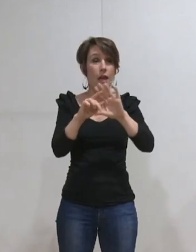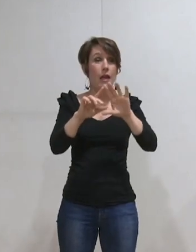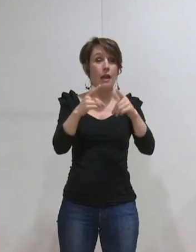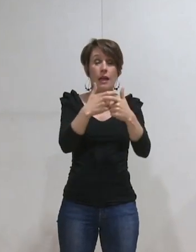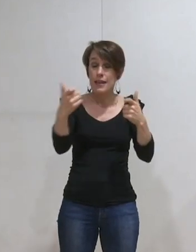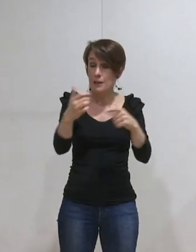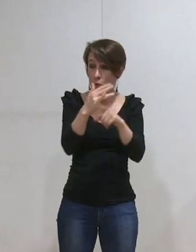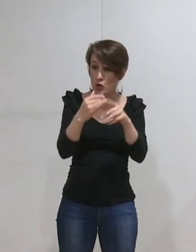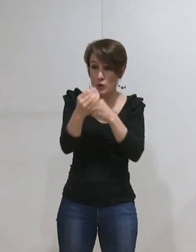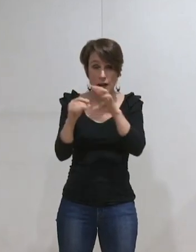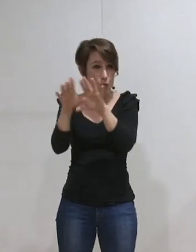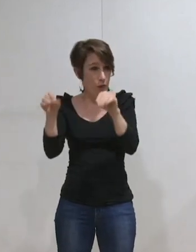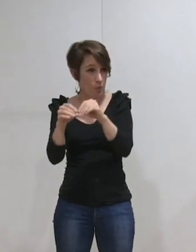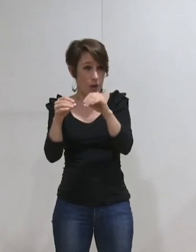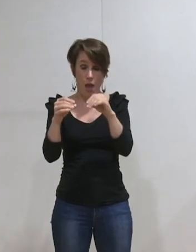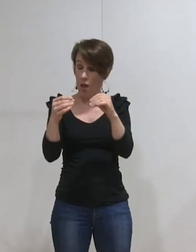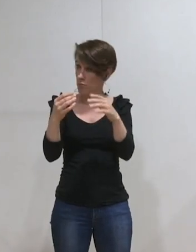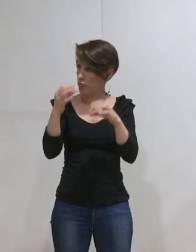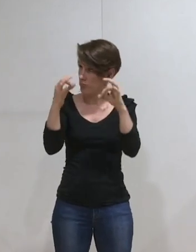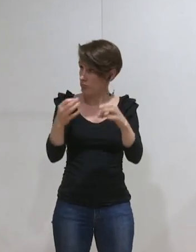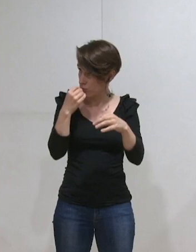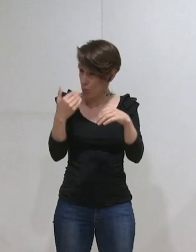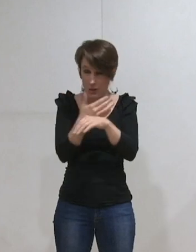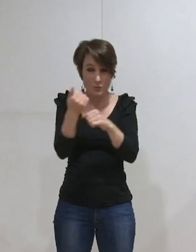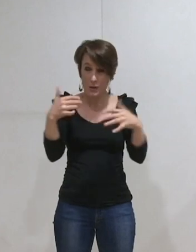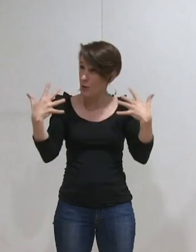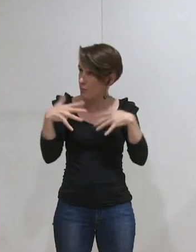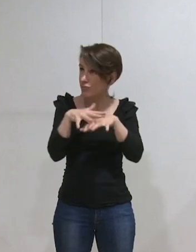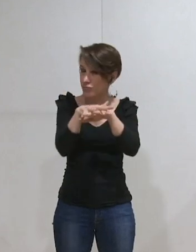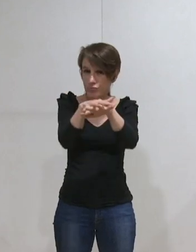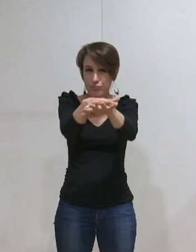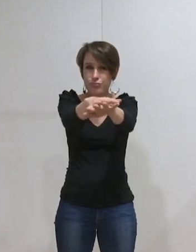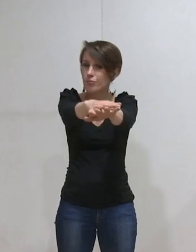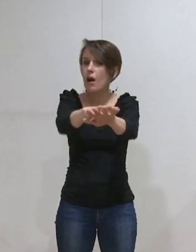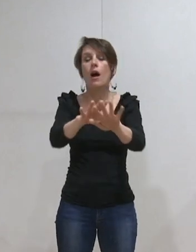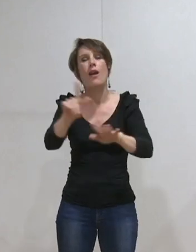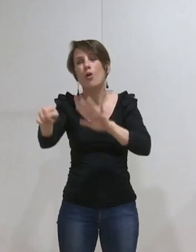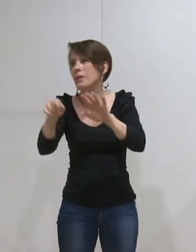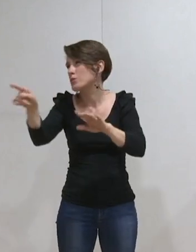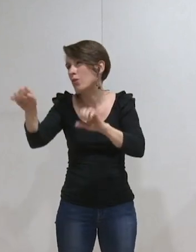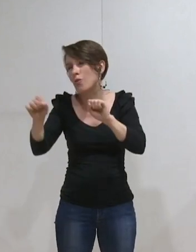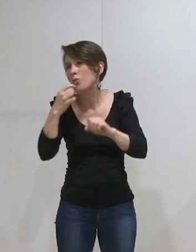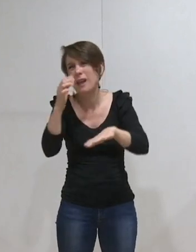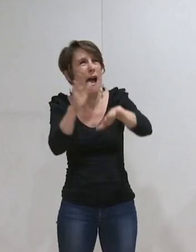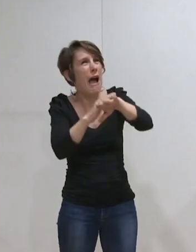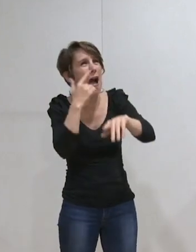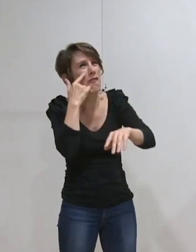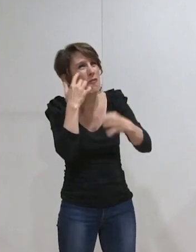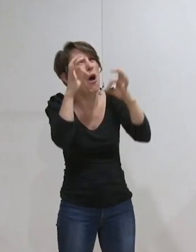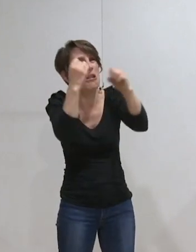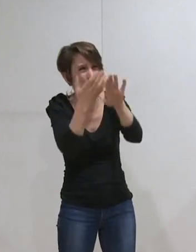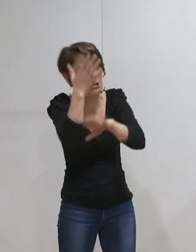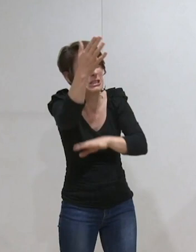secteurs par cette mixité sociale importante dans les secteurs oui on on peut faire les cassandres et annoncer la l'Apocalypse la réalité c'est